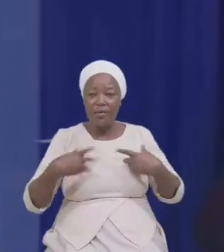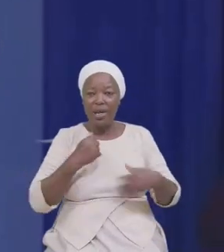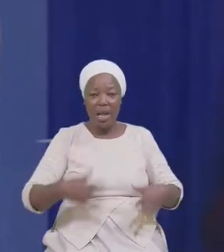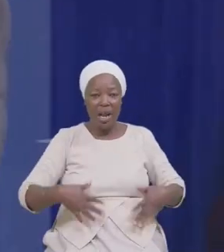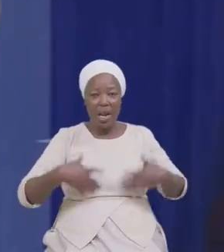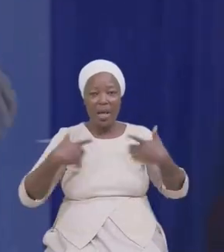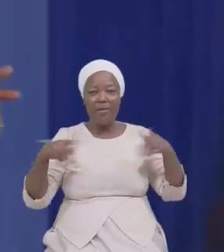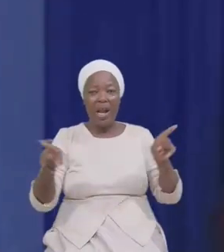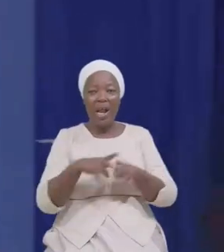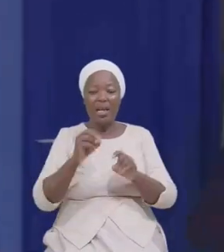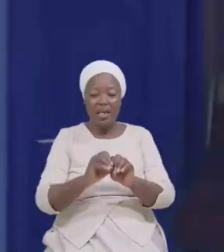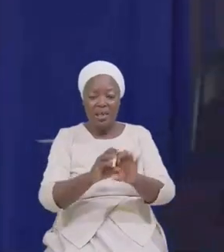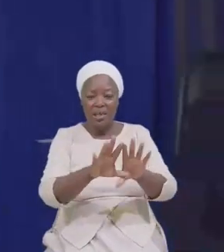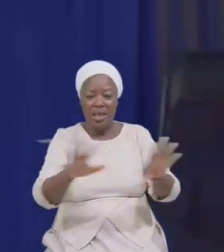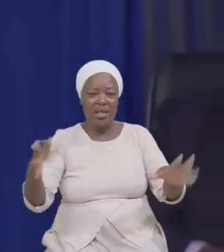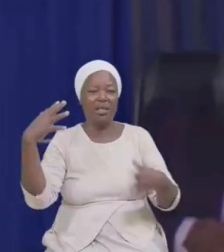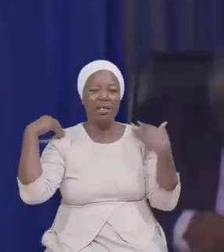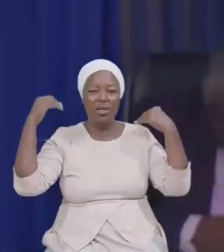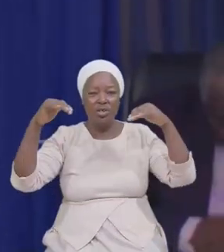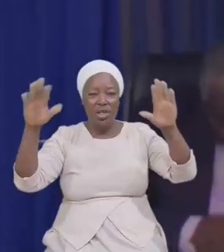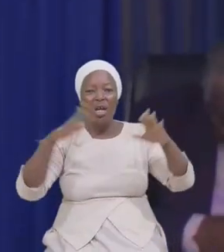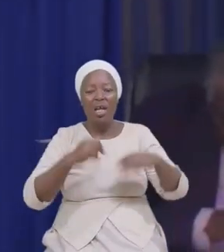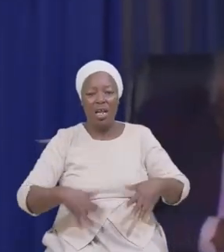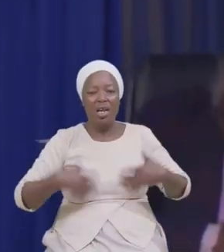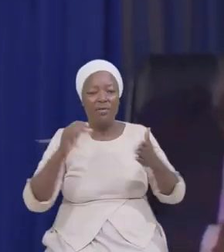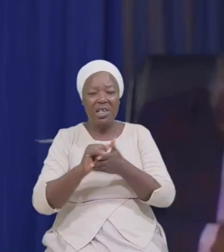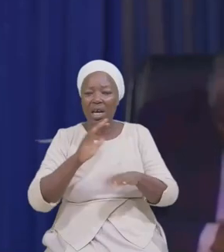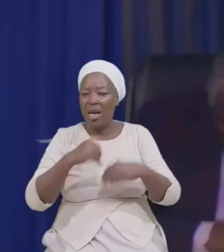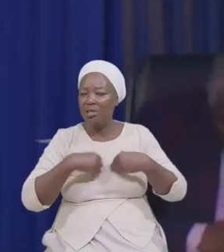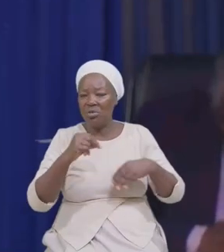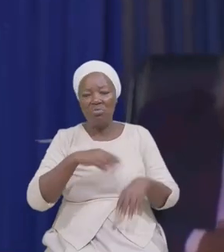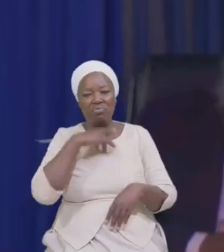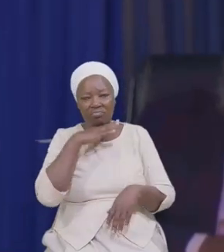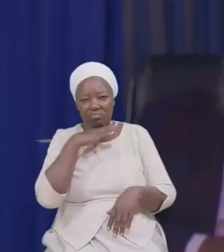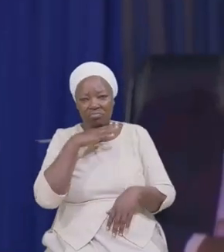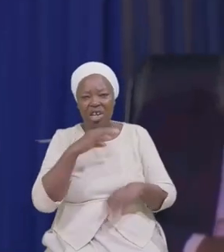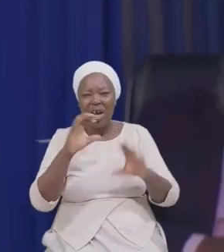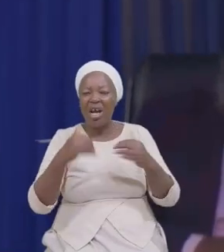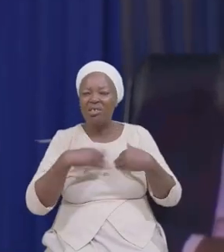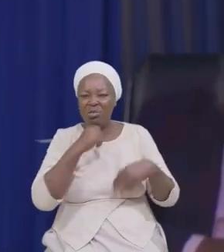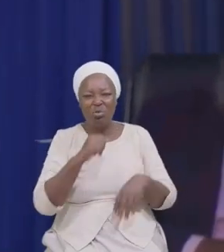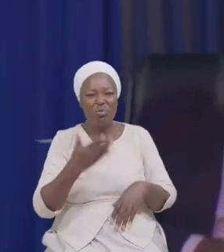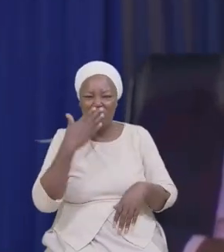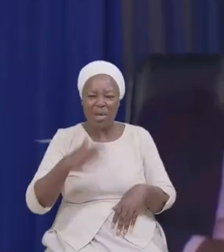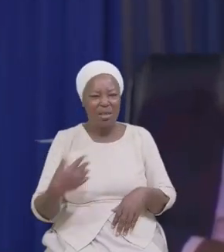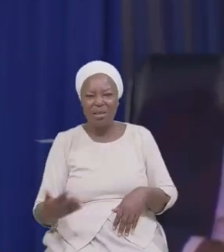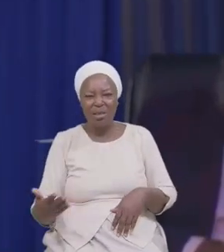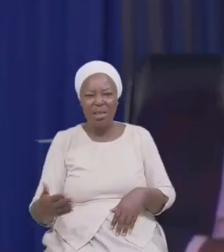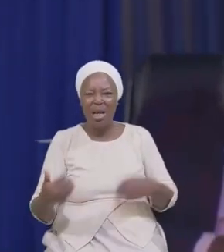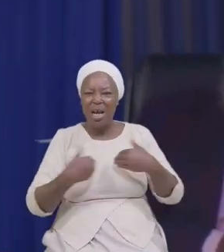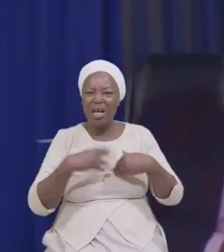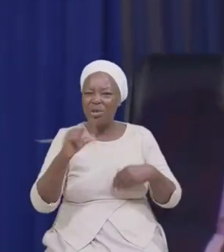ange radieux, un ange qui n'a pas de tâche, qui n'a pas de